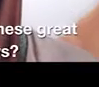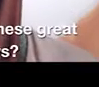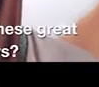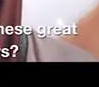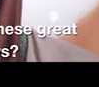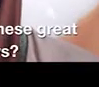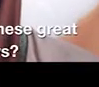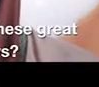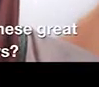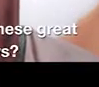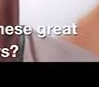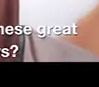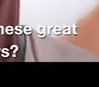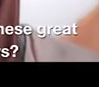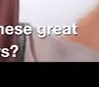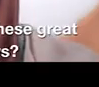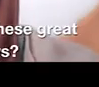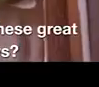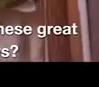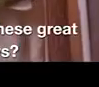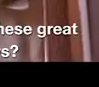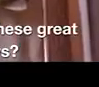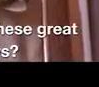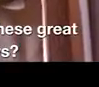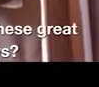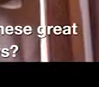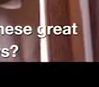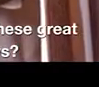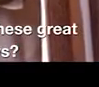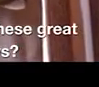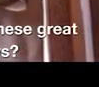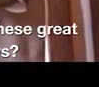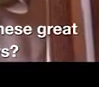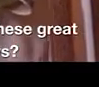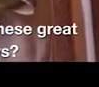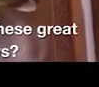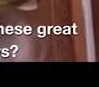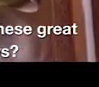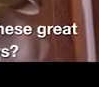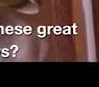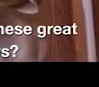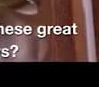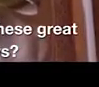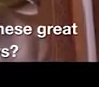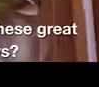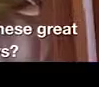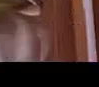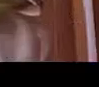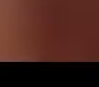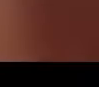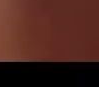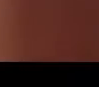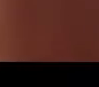Salom o'g'lim. Men Al-Xorazmiyman. Bugun biz foydalanayotgan shu ajoyib raqamli texnologiyalarni